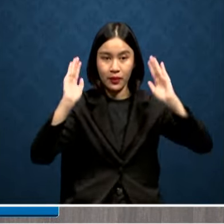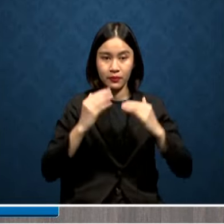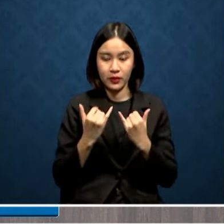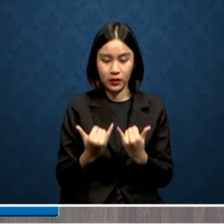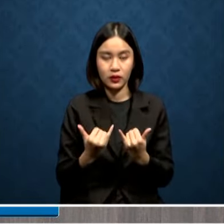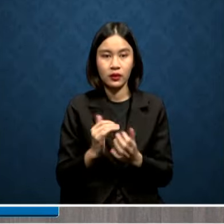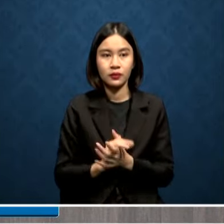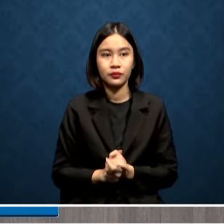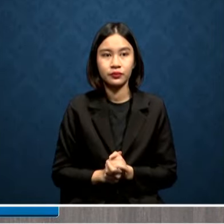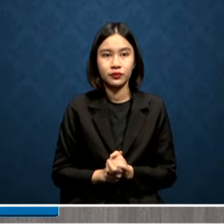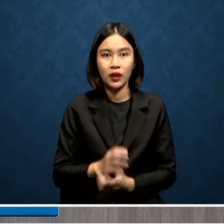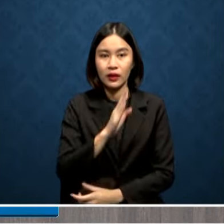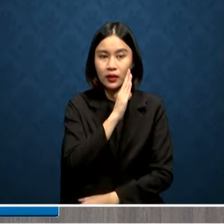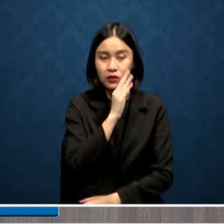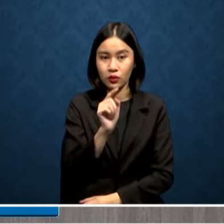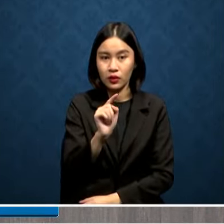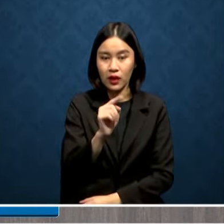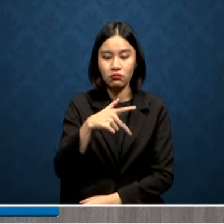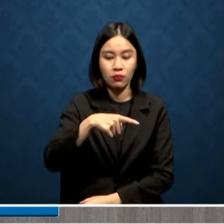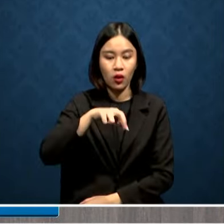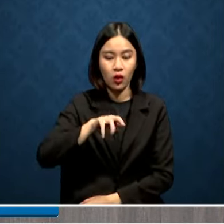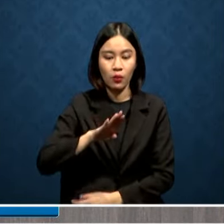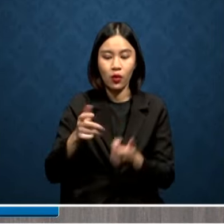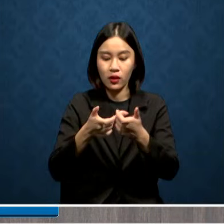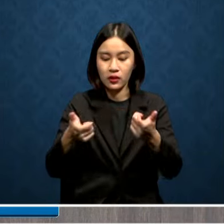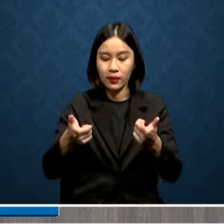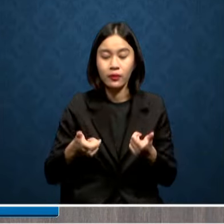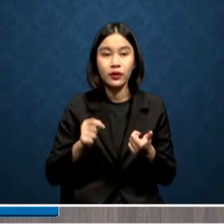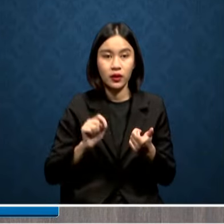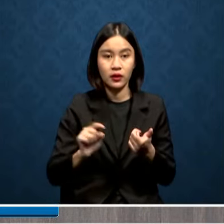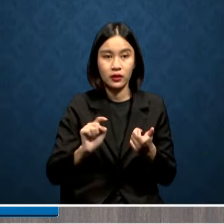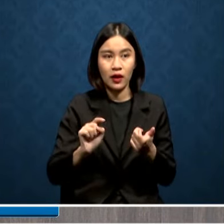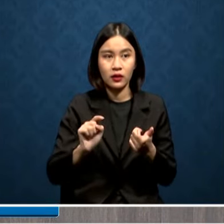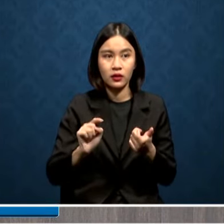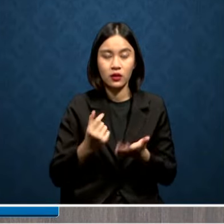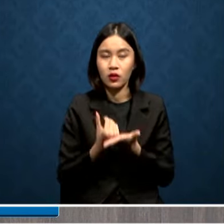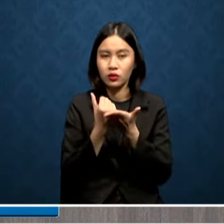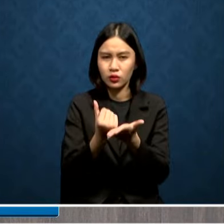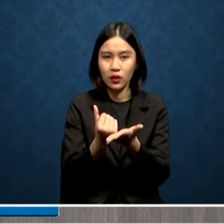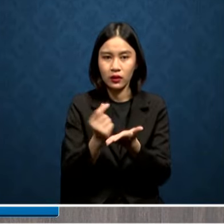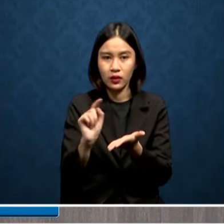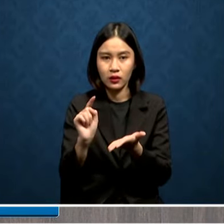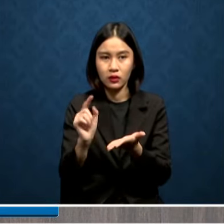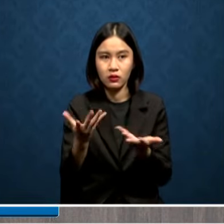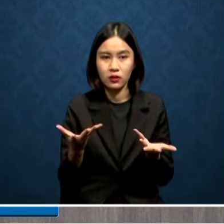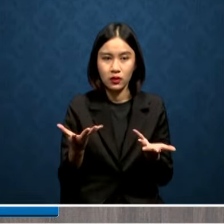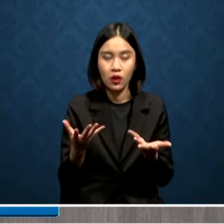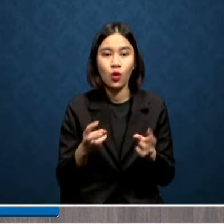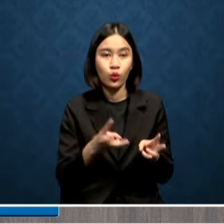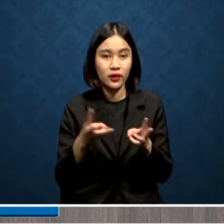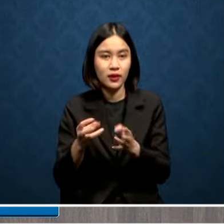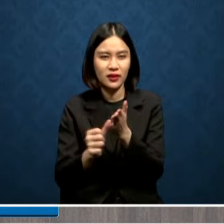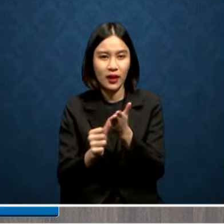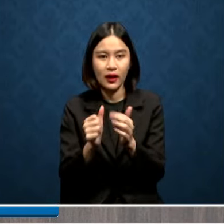นี้ถ้าหากพระบัญญัติฉบับนี้จะก่อให้เกิดทางออกที่